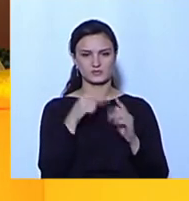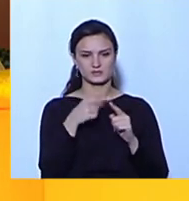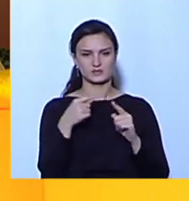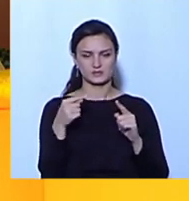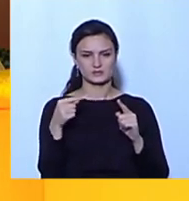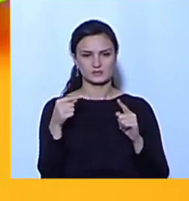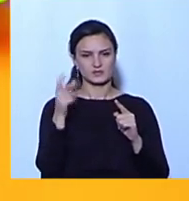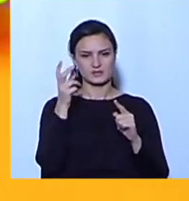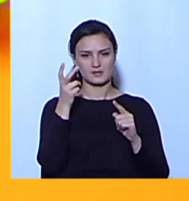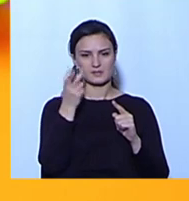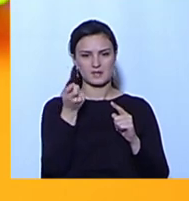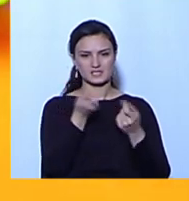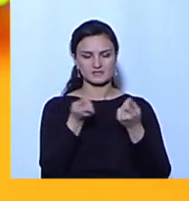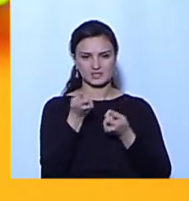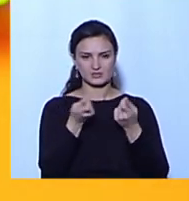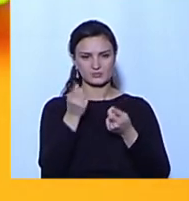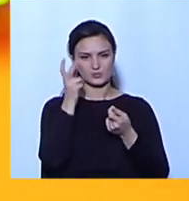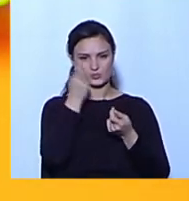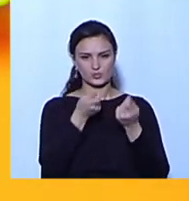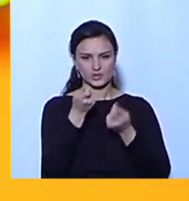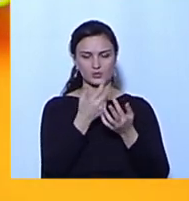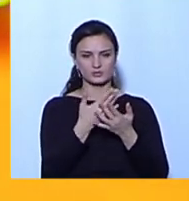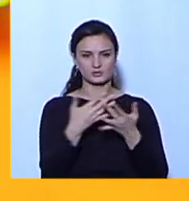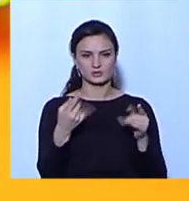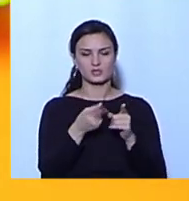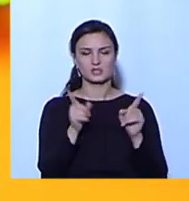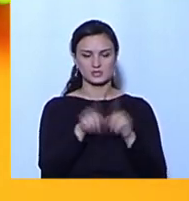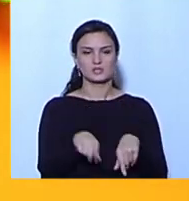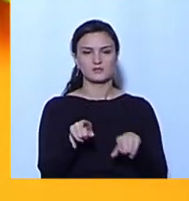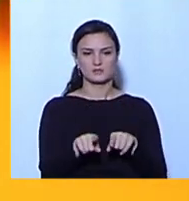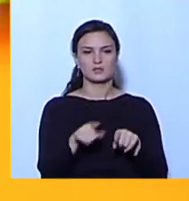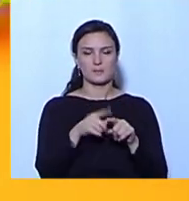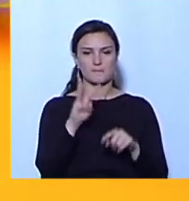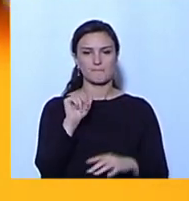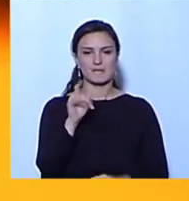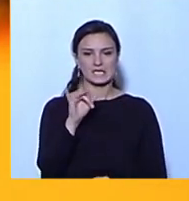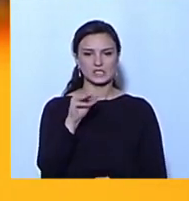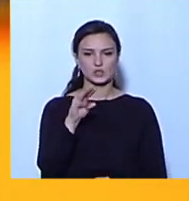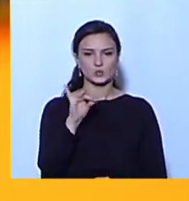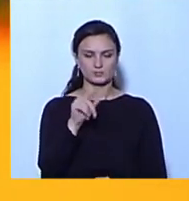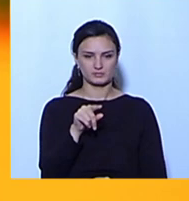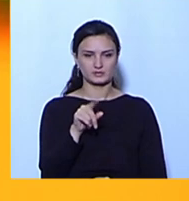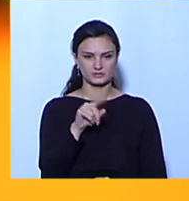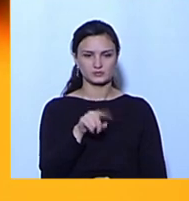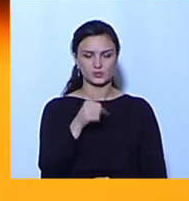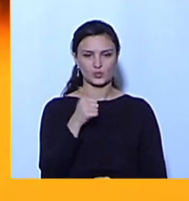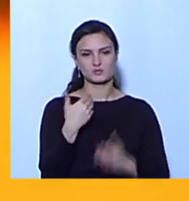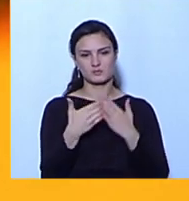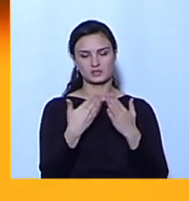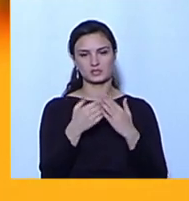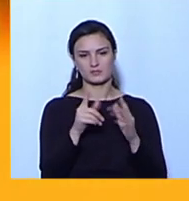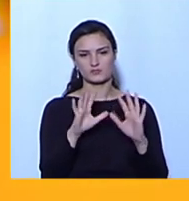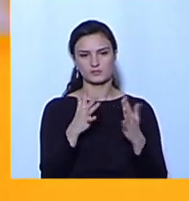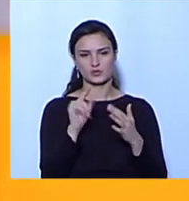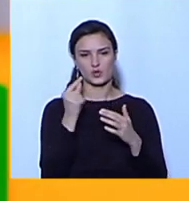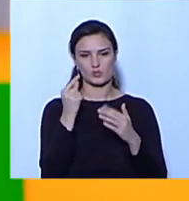სხვადასხვა სახის პარკოსნები, მარცვლეული, ბულღულეული და ამავე დროს განიხილება მაგნიუმის წყაროდაც, ისევე როგორც ვთქვათ, ამ